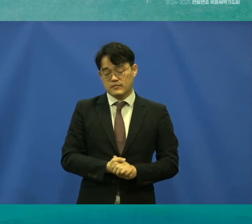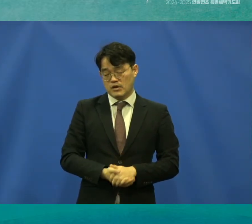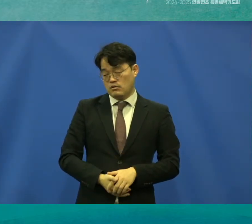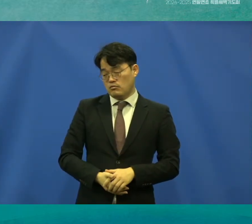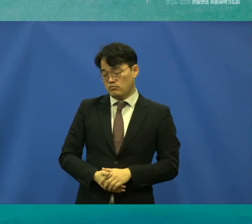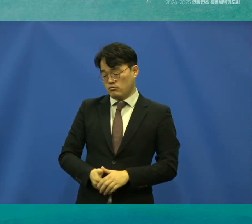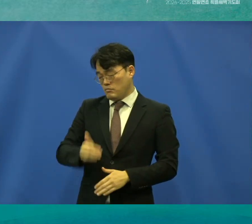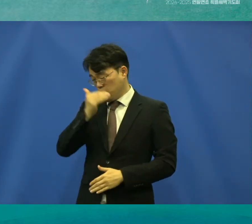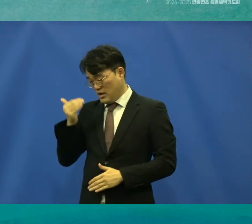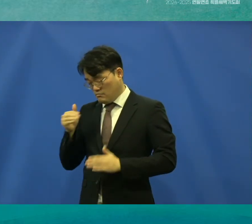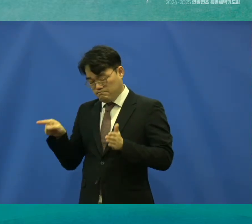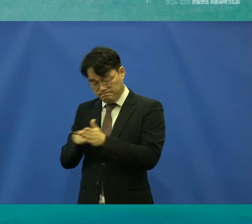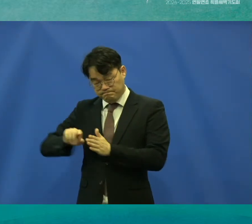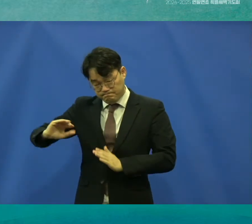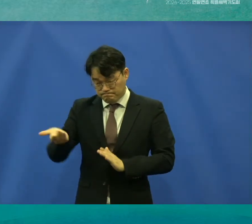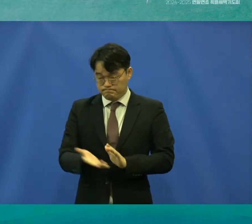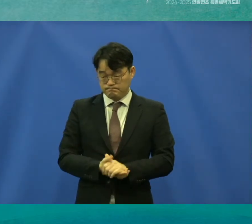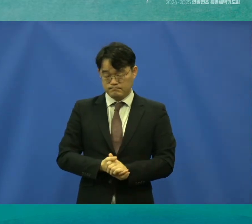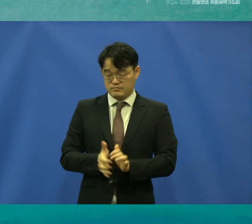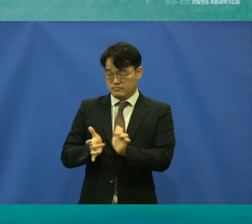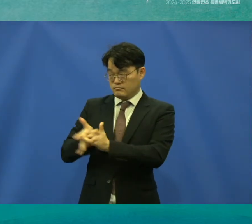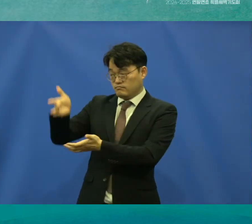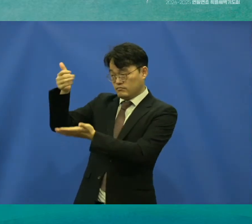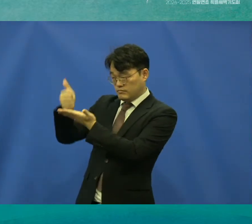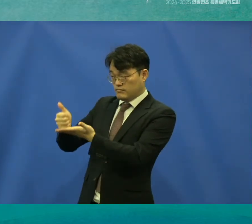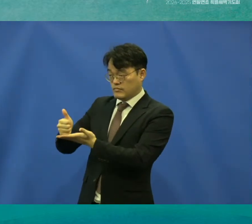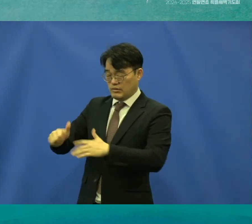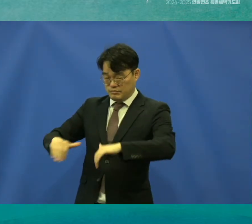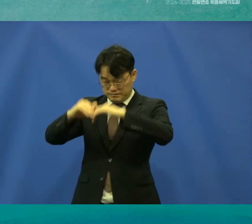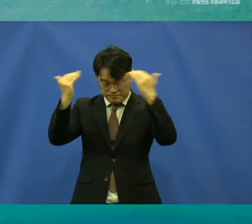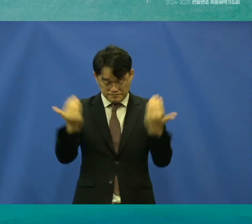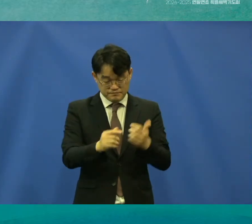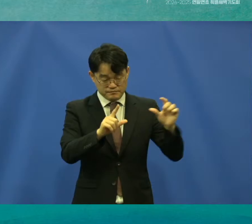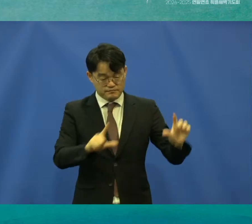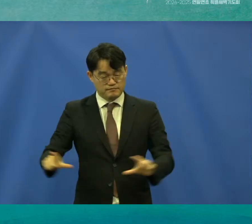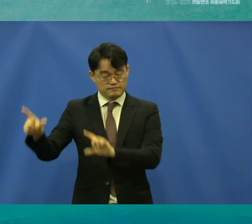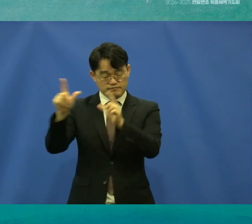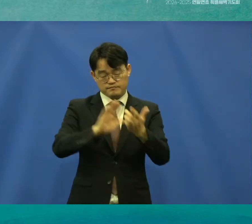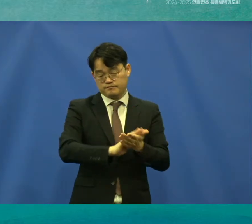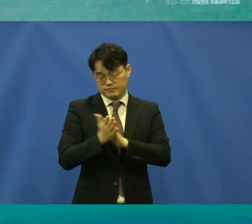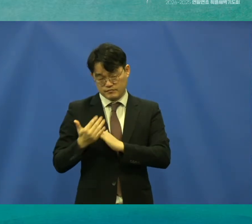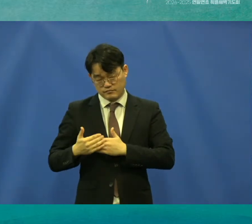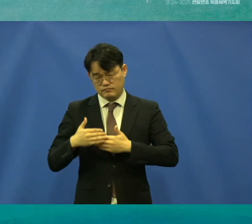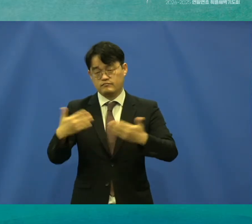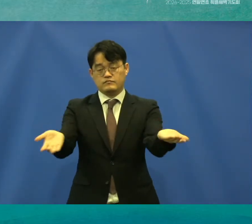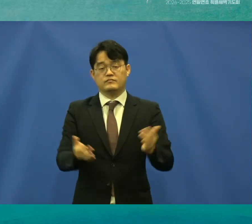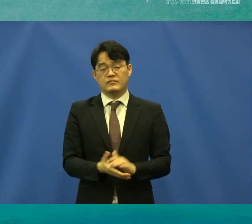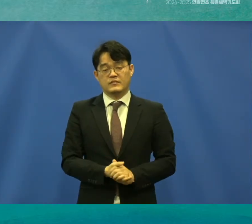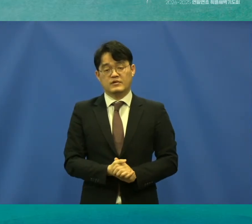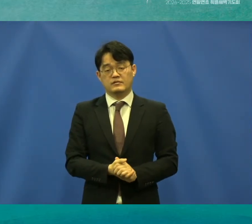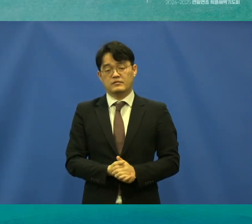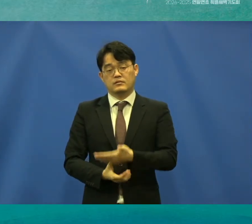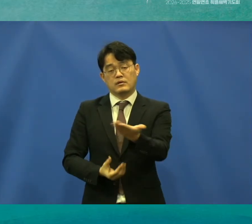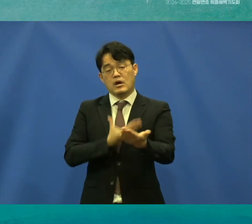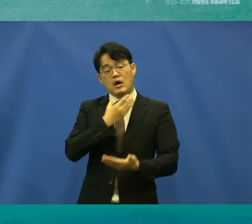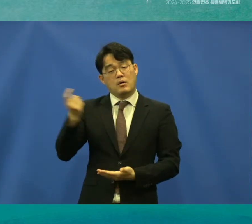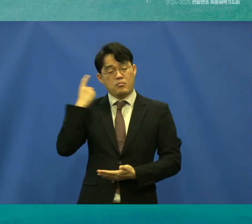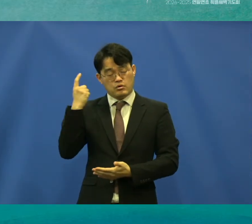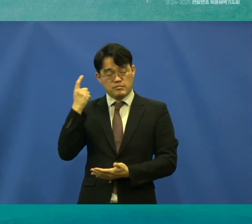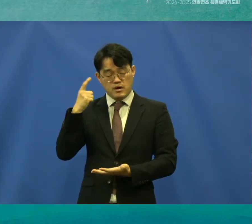믿어야죠. 그리고 예수는 그 삶을 모든 걸 바꿔 놓아요. 그 바꿔 놓는 사람이 세상에 들어가야 그 세상이